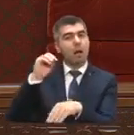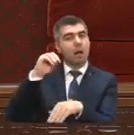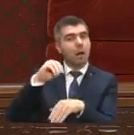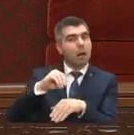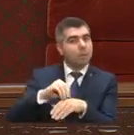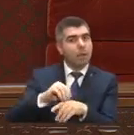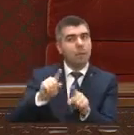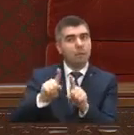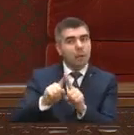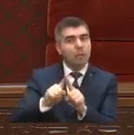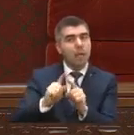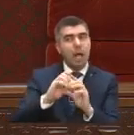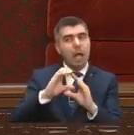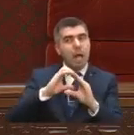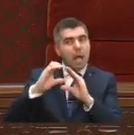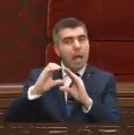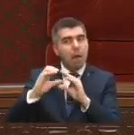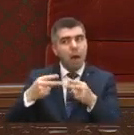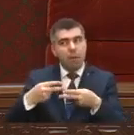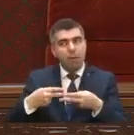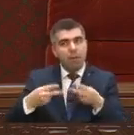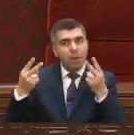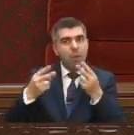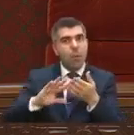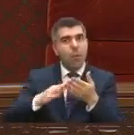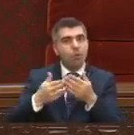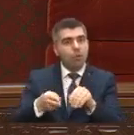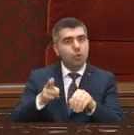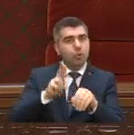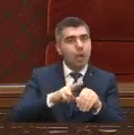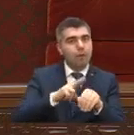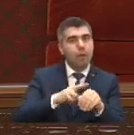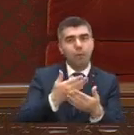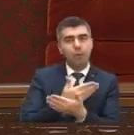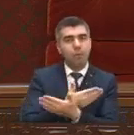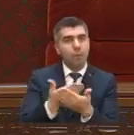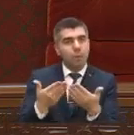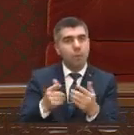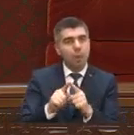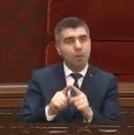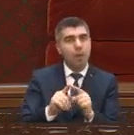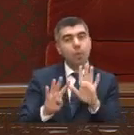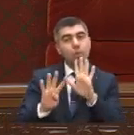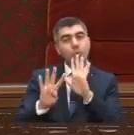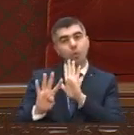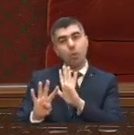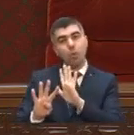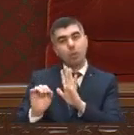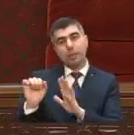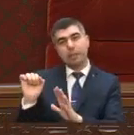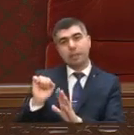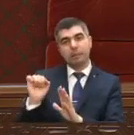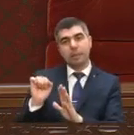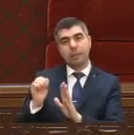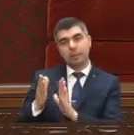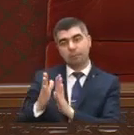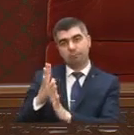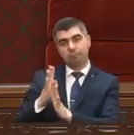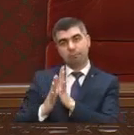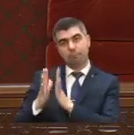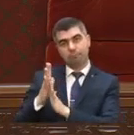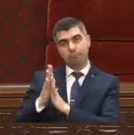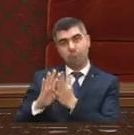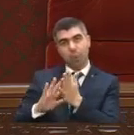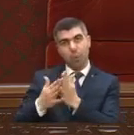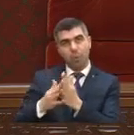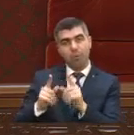مكمل للحوار اللي بديناه مع المهنيين ديال نقل المسافرين اللي كان يوم السبت المنصرم 9 فبراير، واللي أيضا في عقد برنامج اللي هو على الطاولة واللي